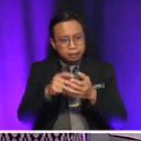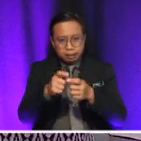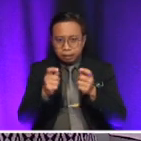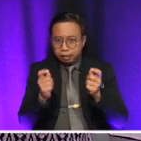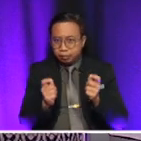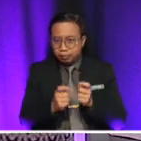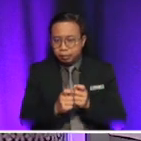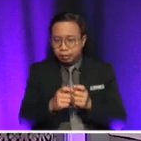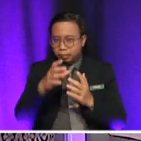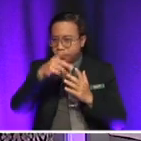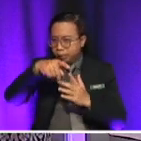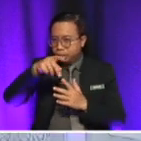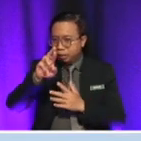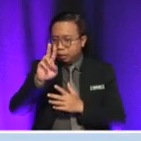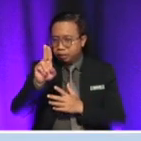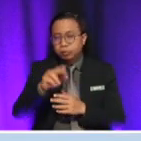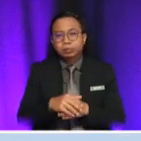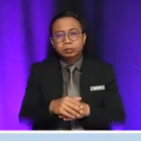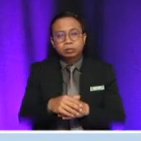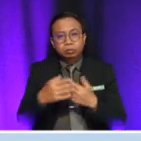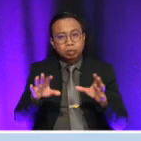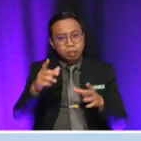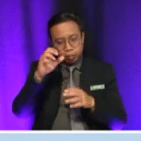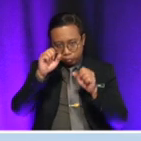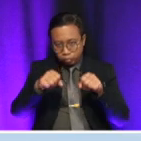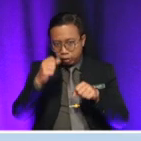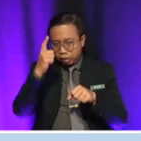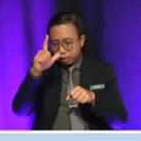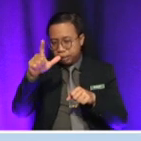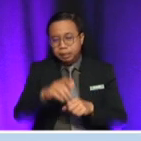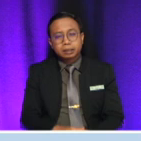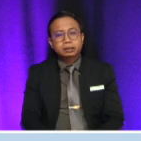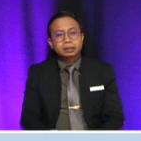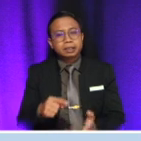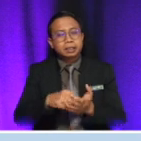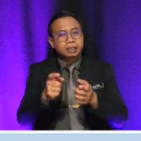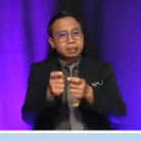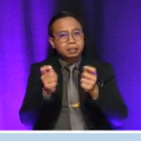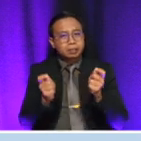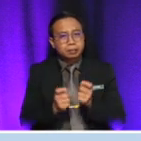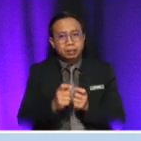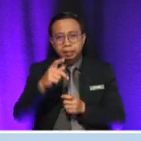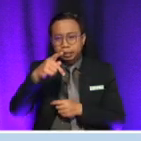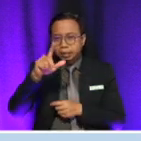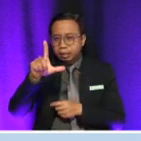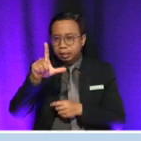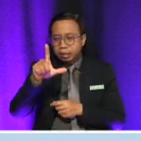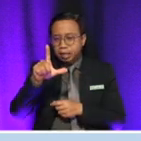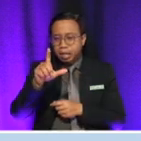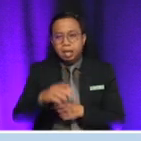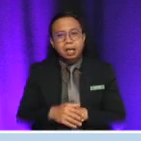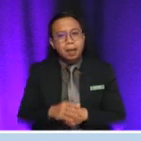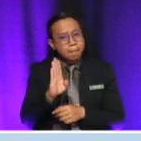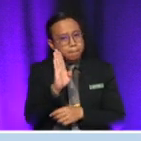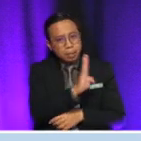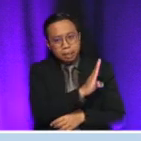-kawasan pelihara seperti yang kita beli lihat guys ini adalah ini adalah kawasan Kuala Lumpur barat kalau lumpur